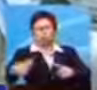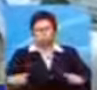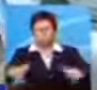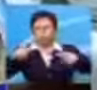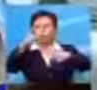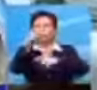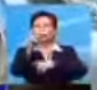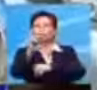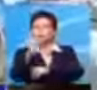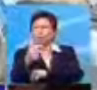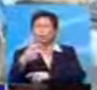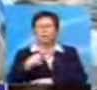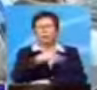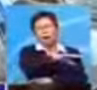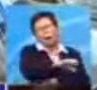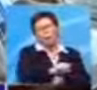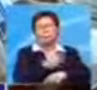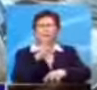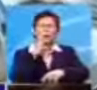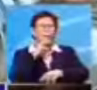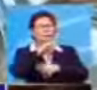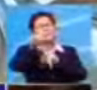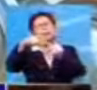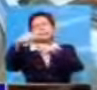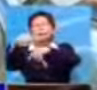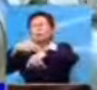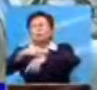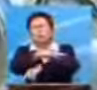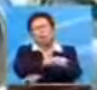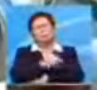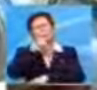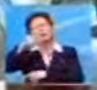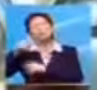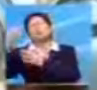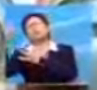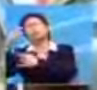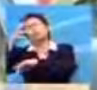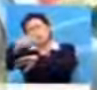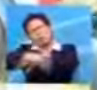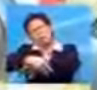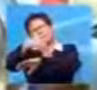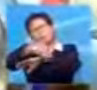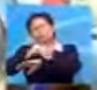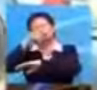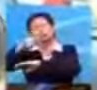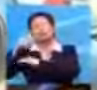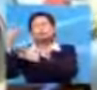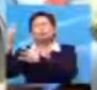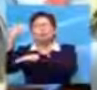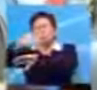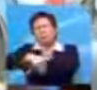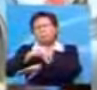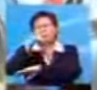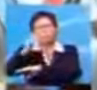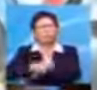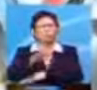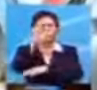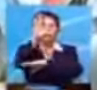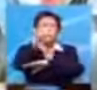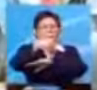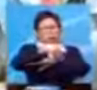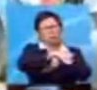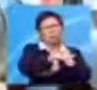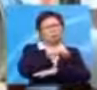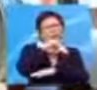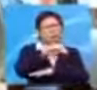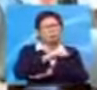lorong makn kita boleh ambil air bilabila waktu boleh ambil tak tak payah tunggu Lori datang waktu malam bila waktu siang pun datang Lori kita tak